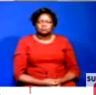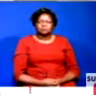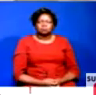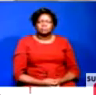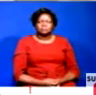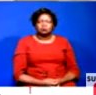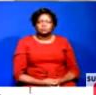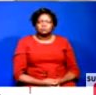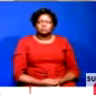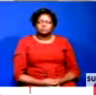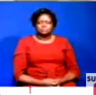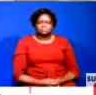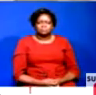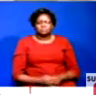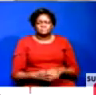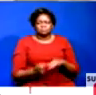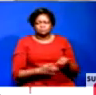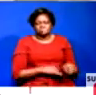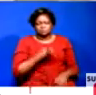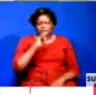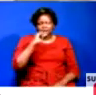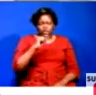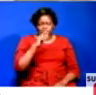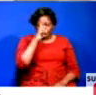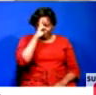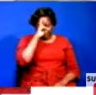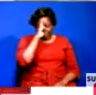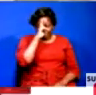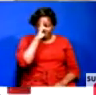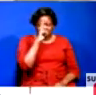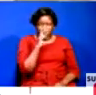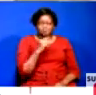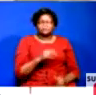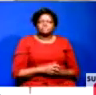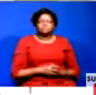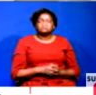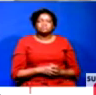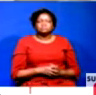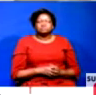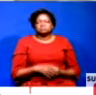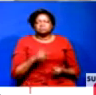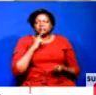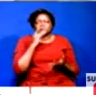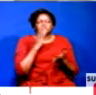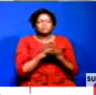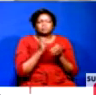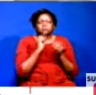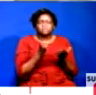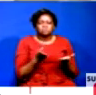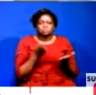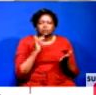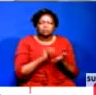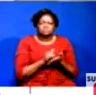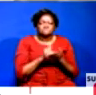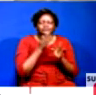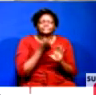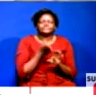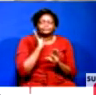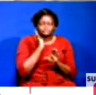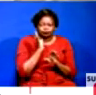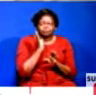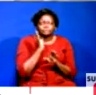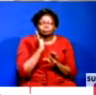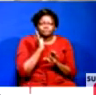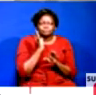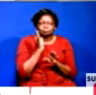Bali na hayo ni kwamba Inspekta mkuu wa polisi Japhet Koome amepuuza madai ya kuondolewa kwa walinzi wa rais